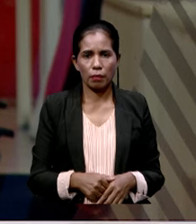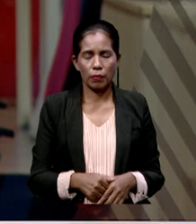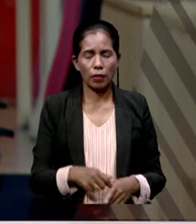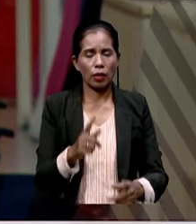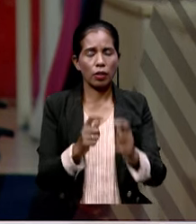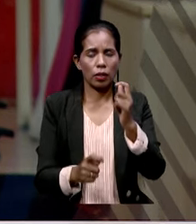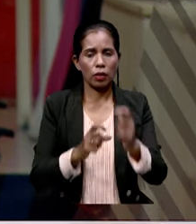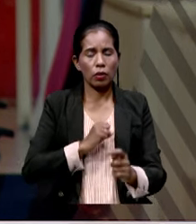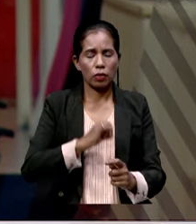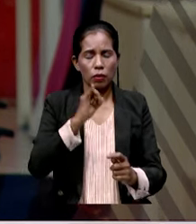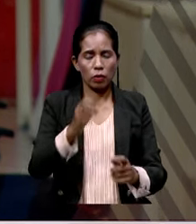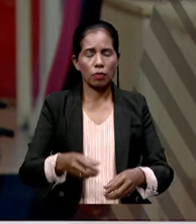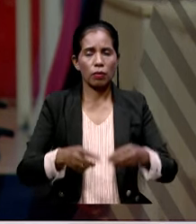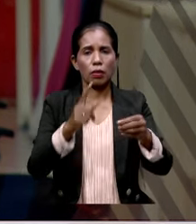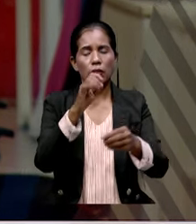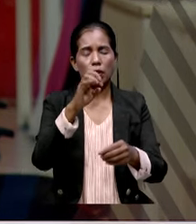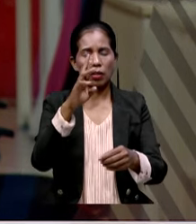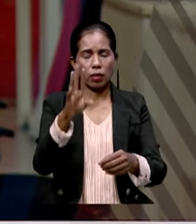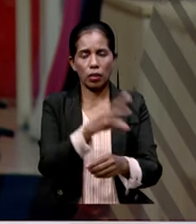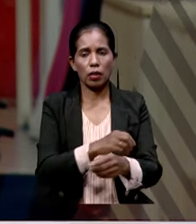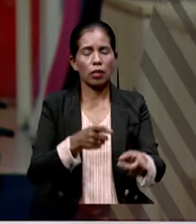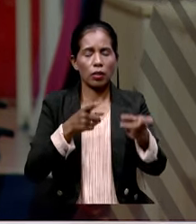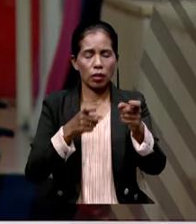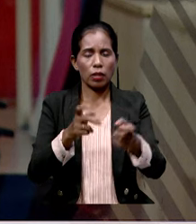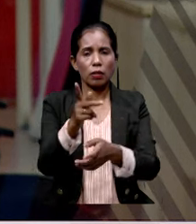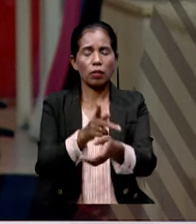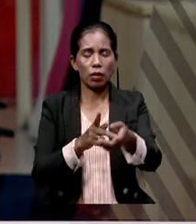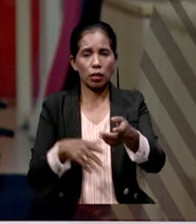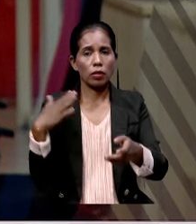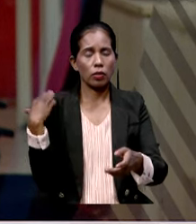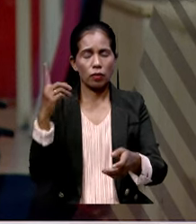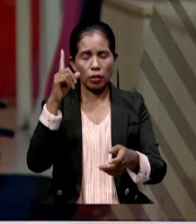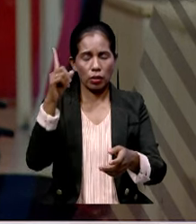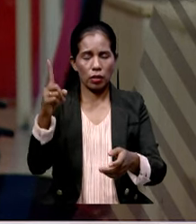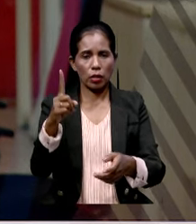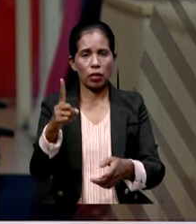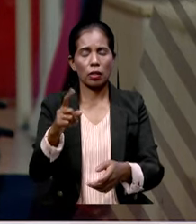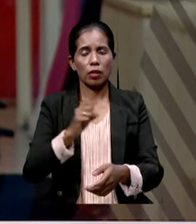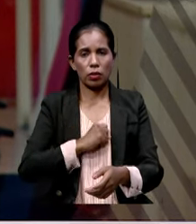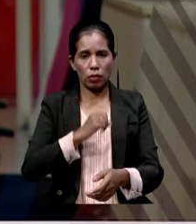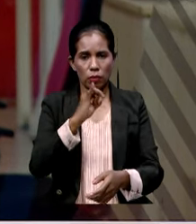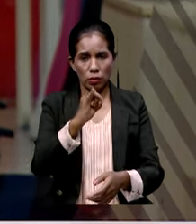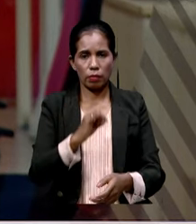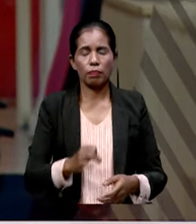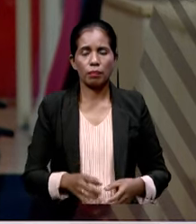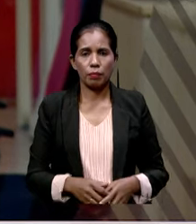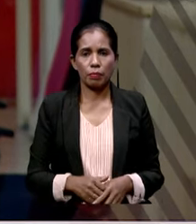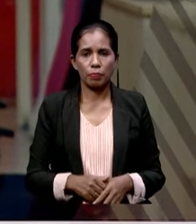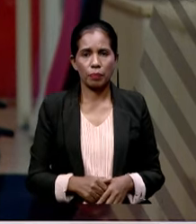tribunal suai aplica tir barguido nebe alegadamente tiro canex joven ida ia tilomar covalima.